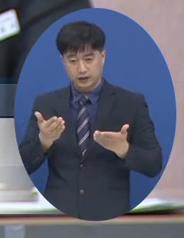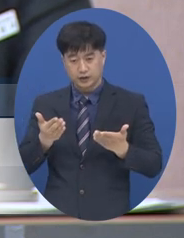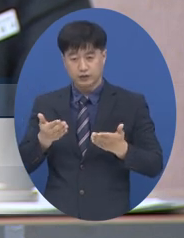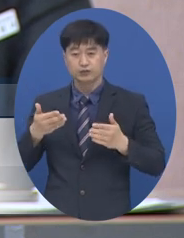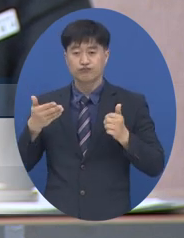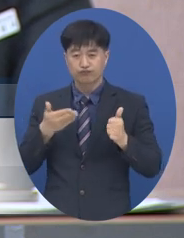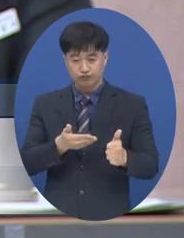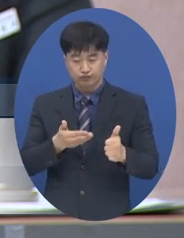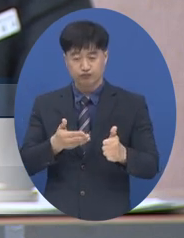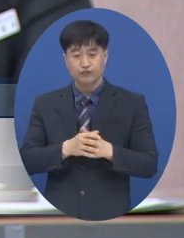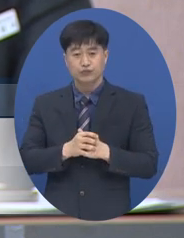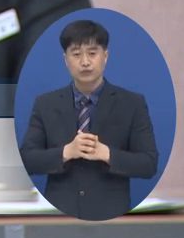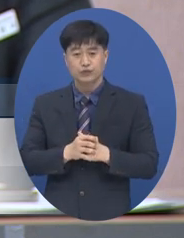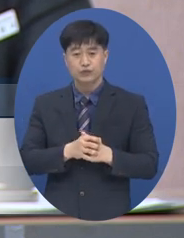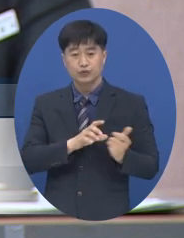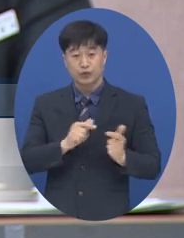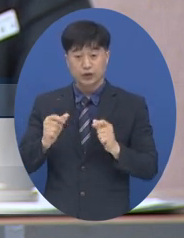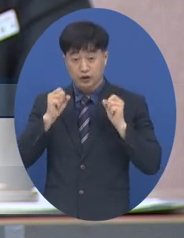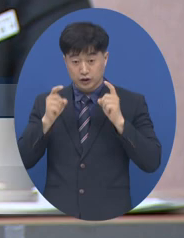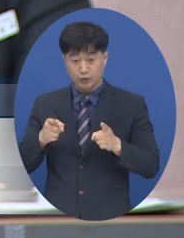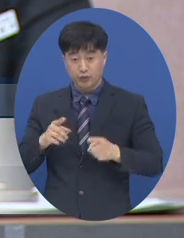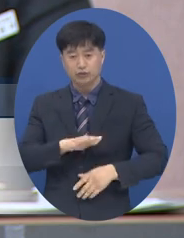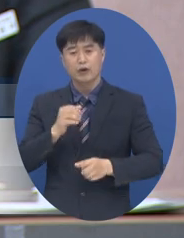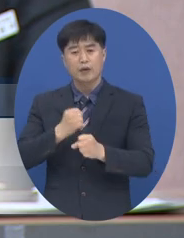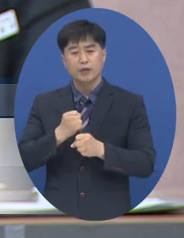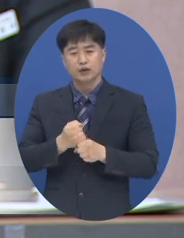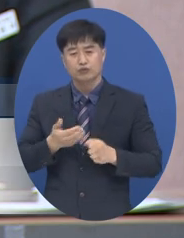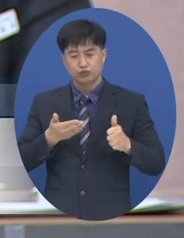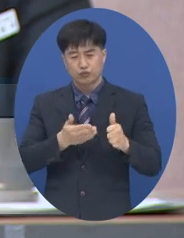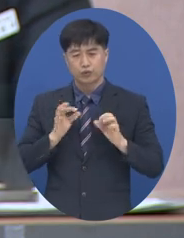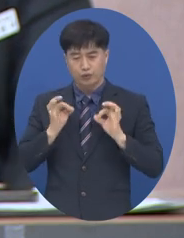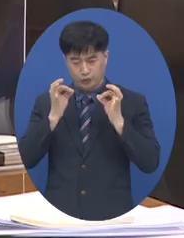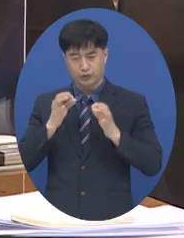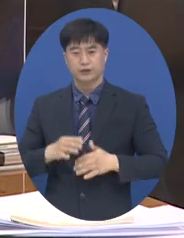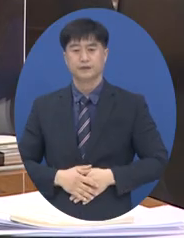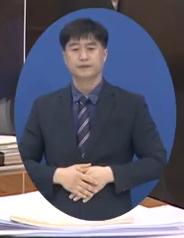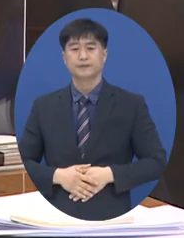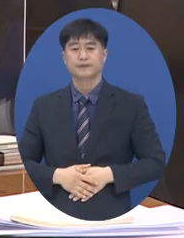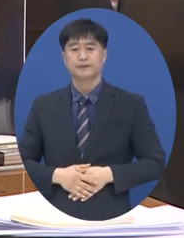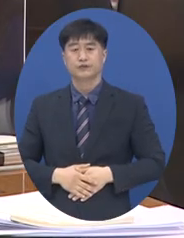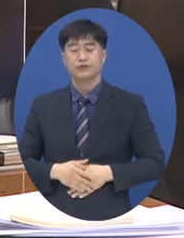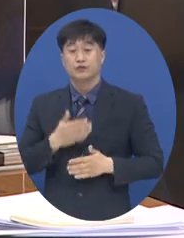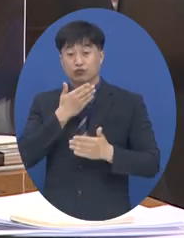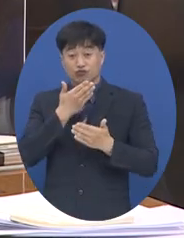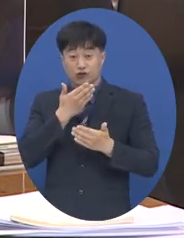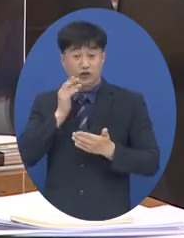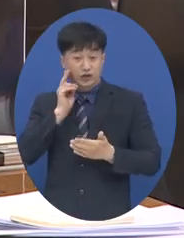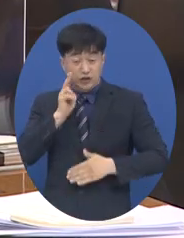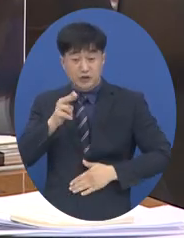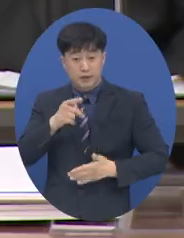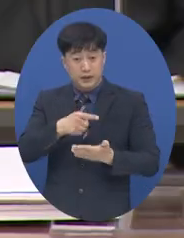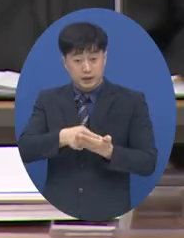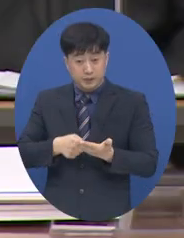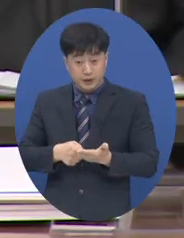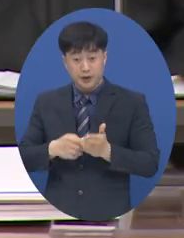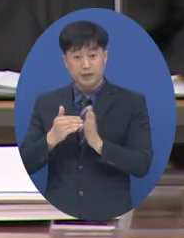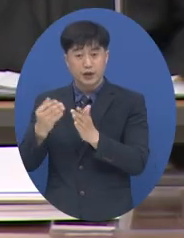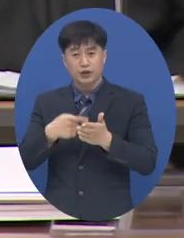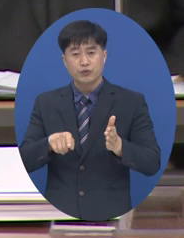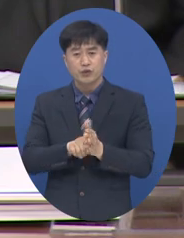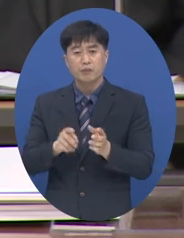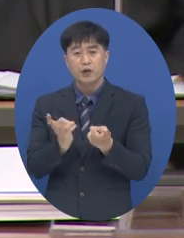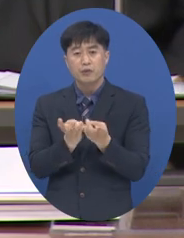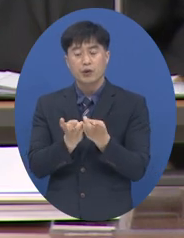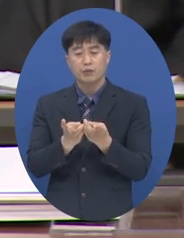알바를 대체 한다든지 할 수 있는 기회를 제는 만들어 드리려고 노력했습니다 중 게재를 막을 수 있는 대책에 대한 정책도